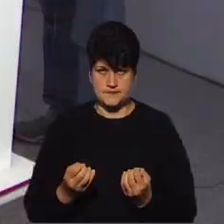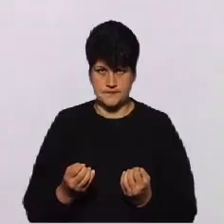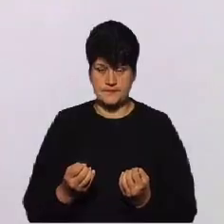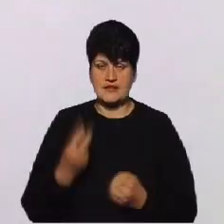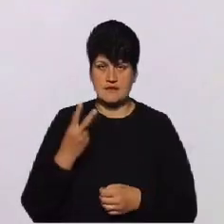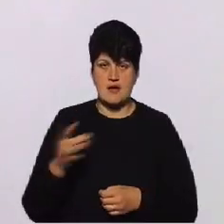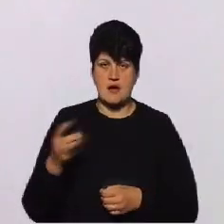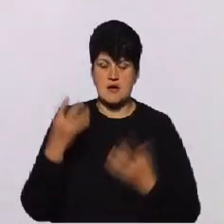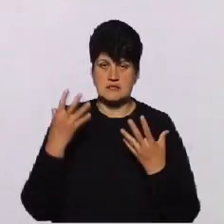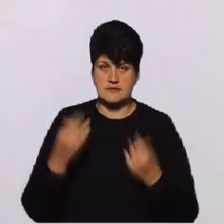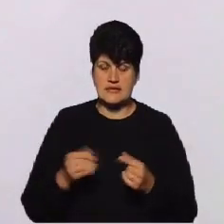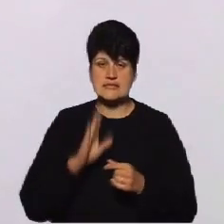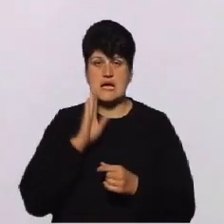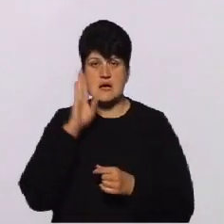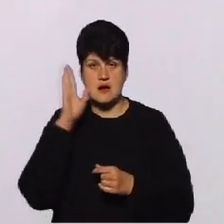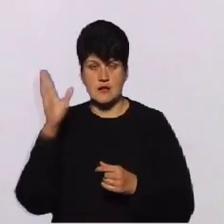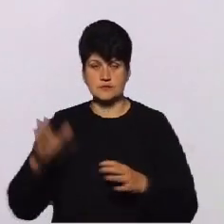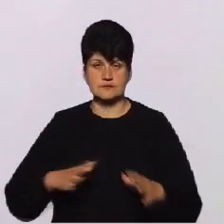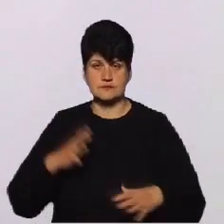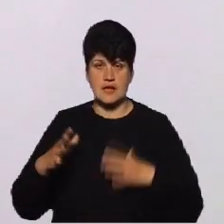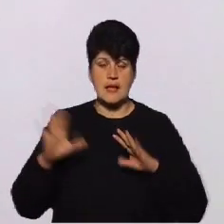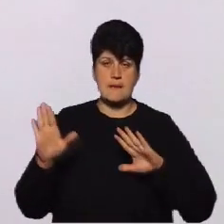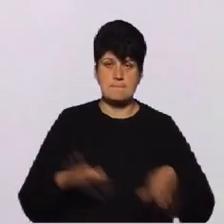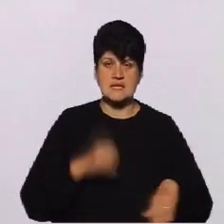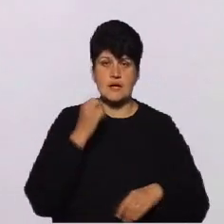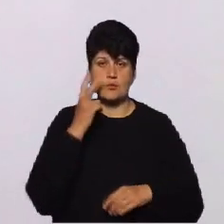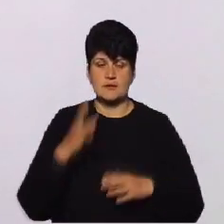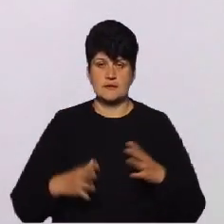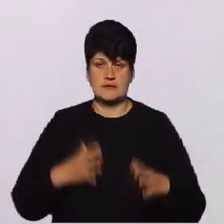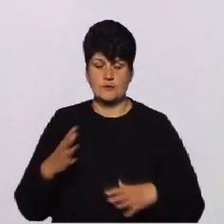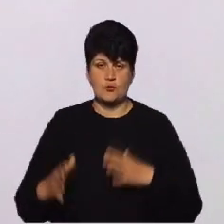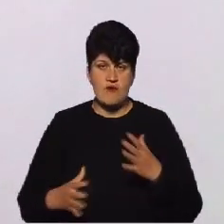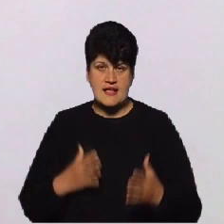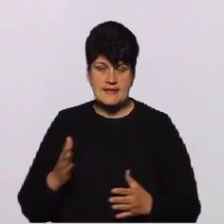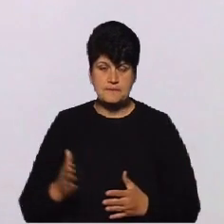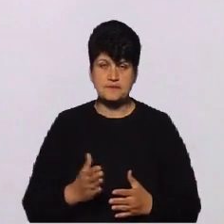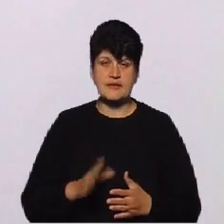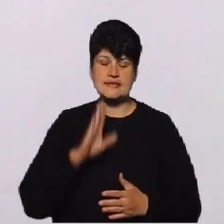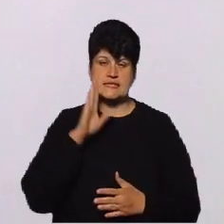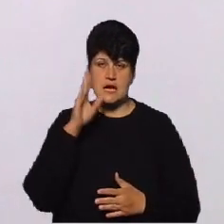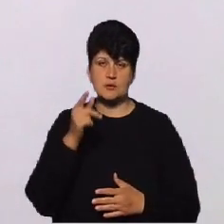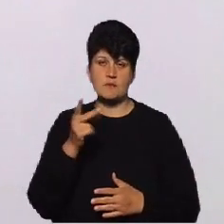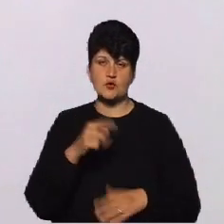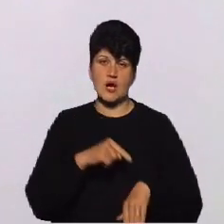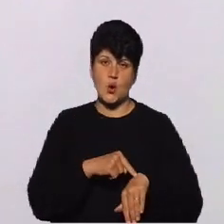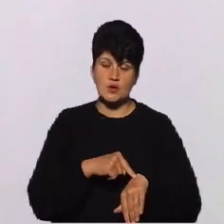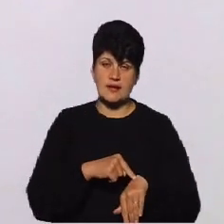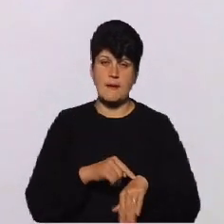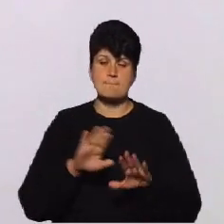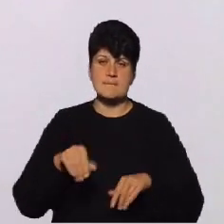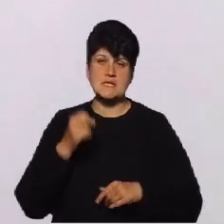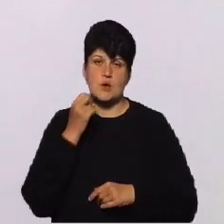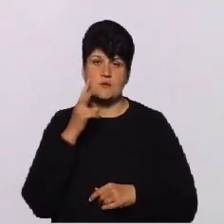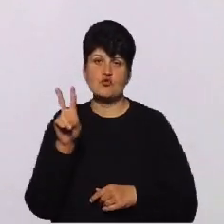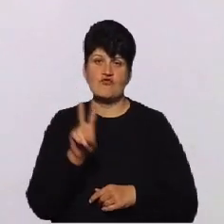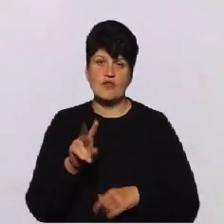Це ранішнє тренування, післяобіднє тренування. Це порядку зранку 1,5 години і після обіду 2 години.